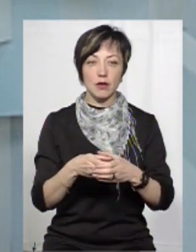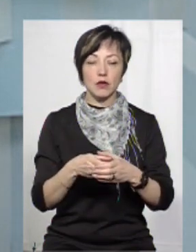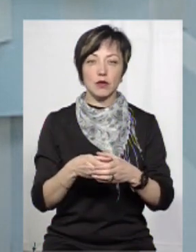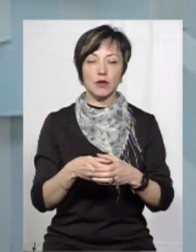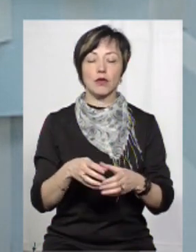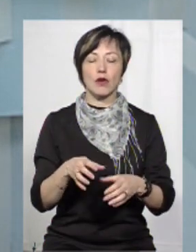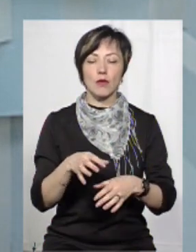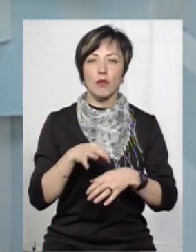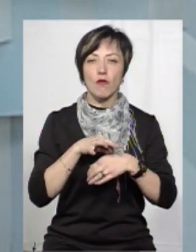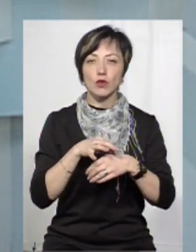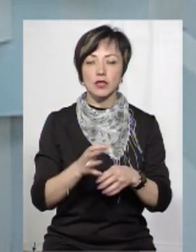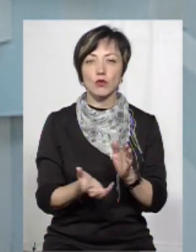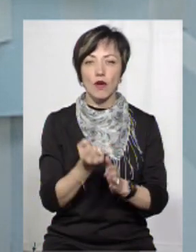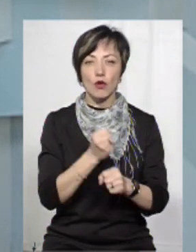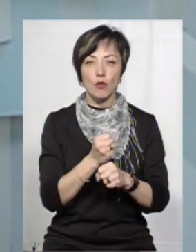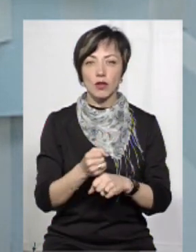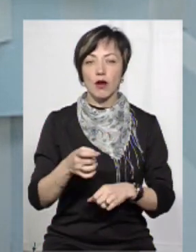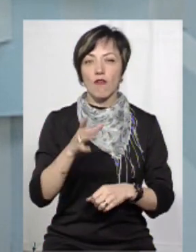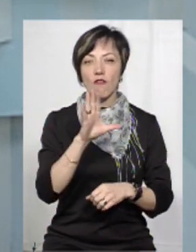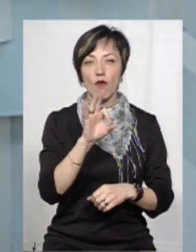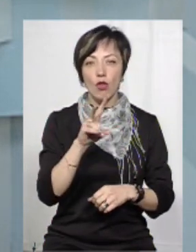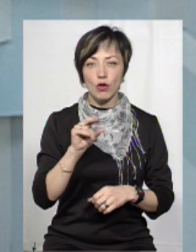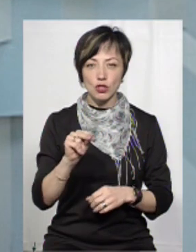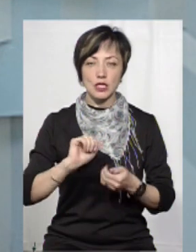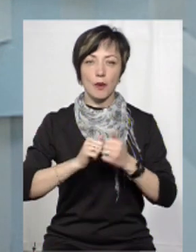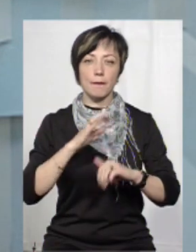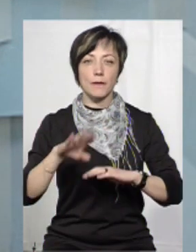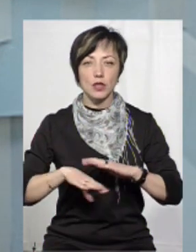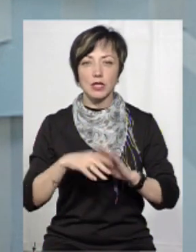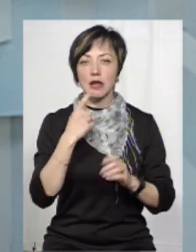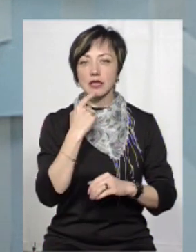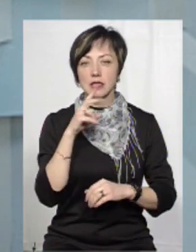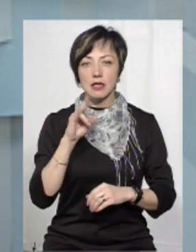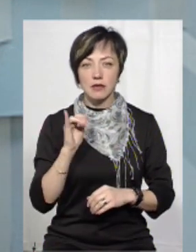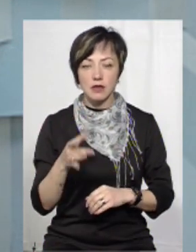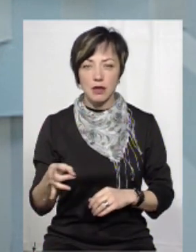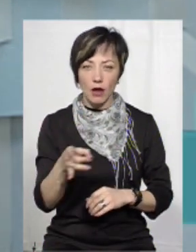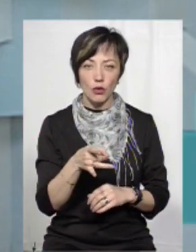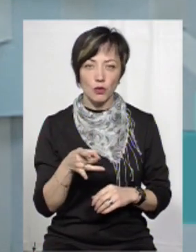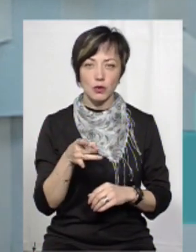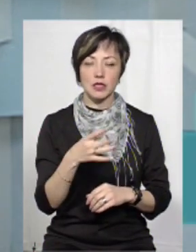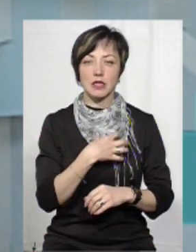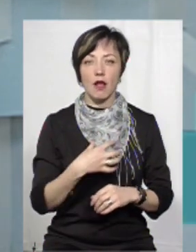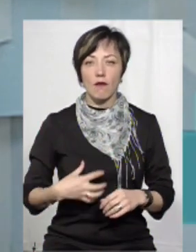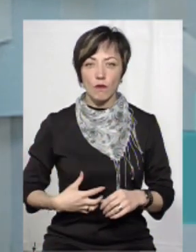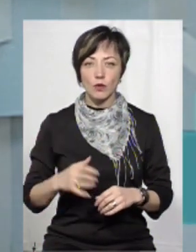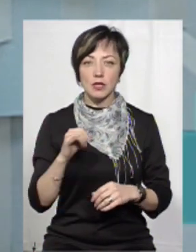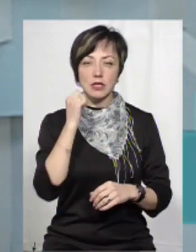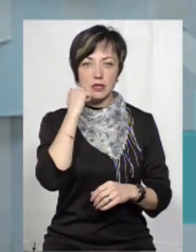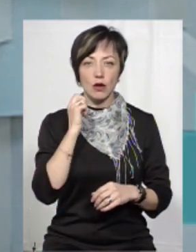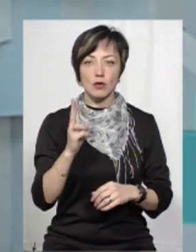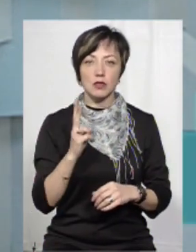проводилися аварійно-рятувальні роботи в таких районах, як Волочиський, Кам'янець-Подільський, Красилівський, Славутський